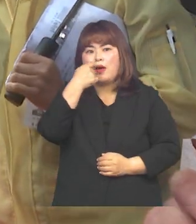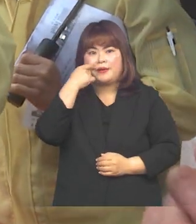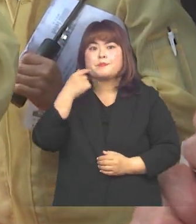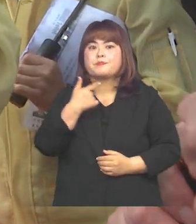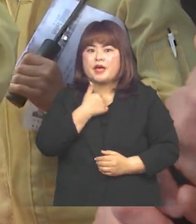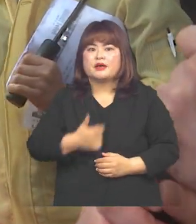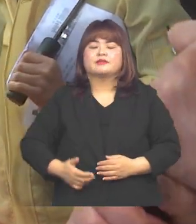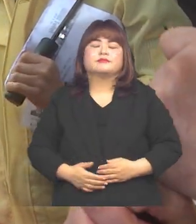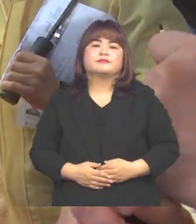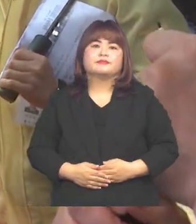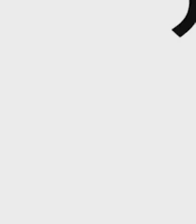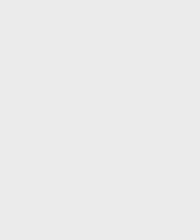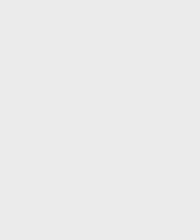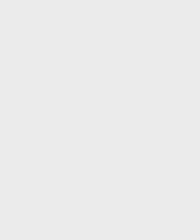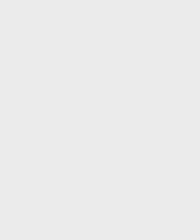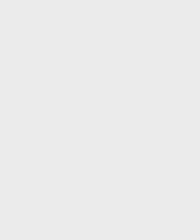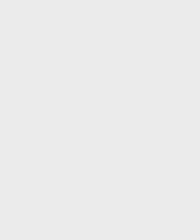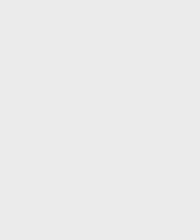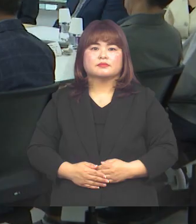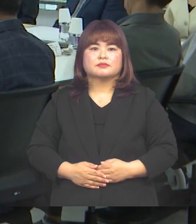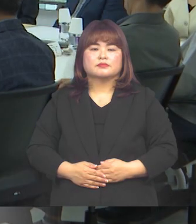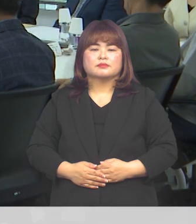확인했습니다.